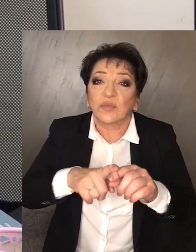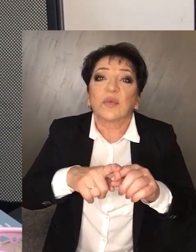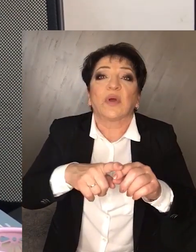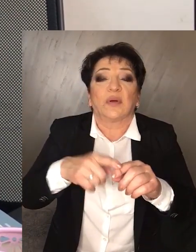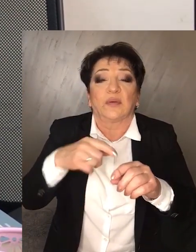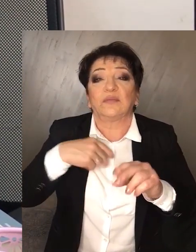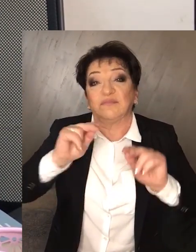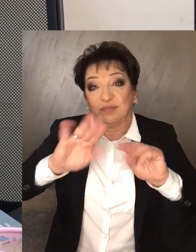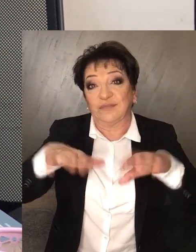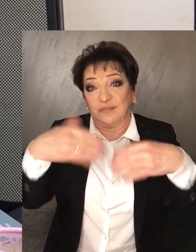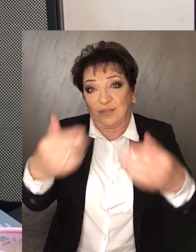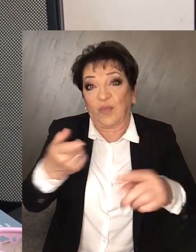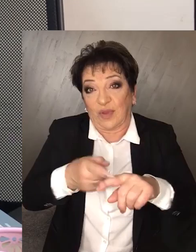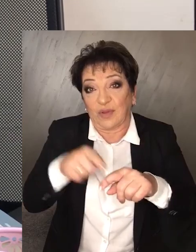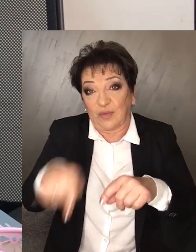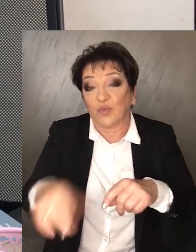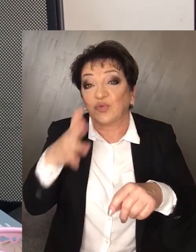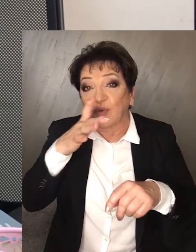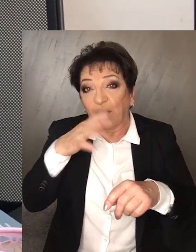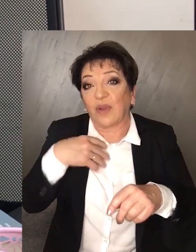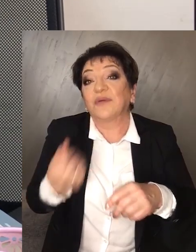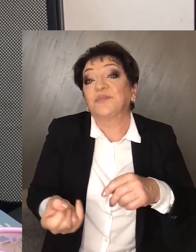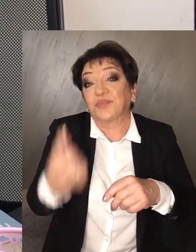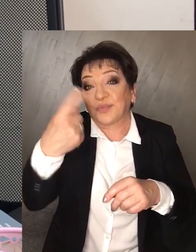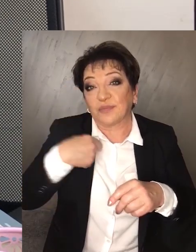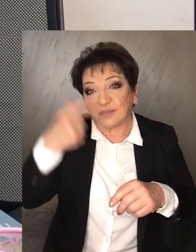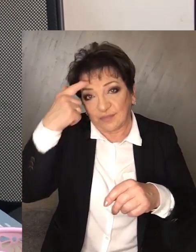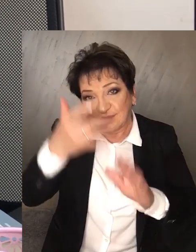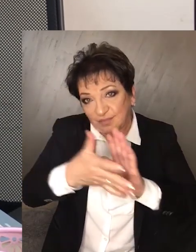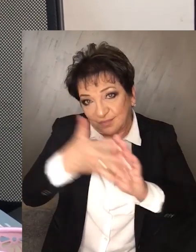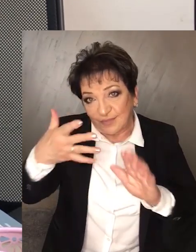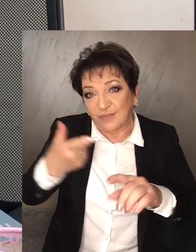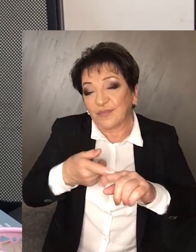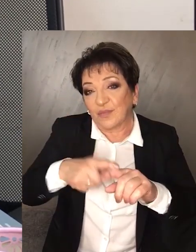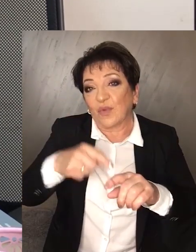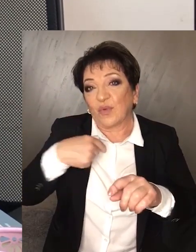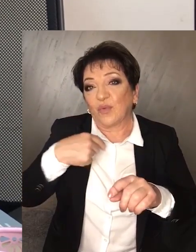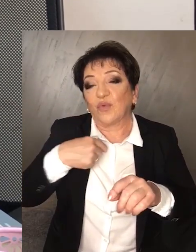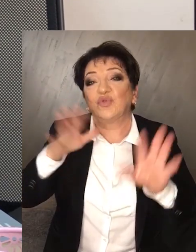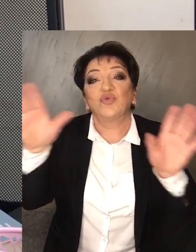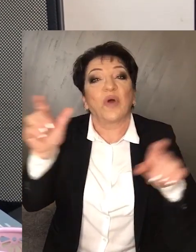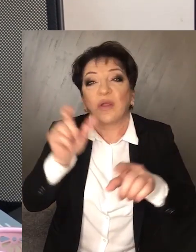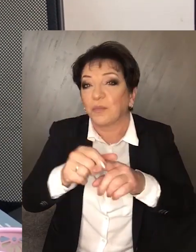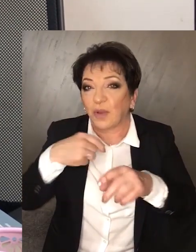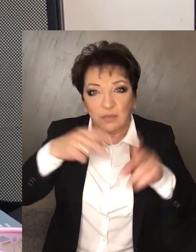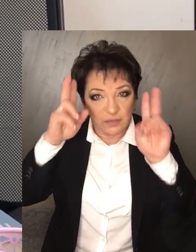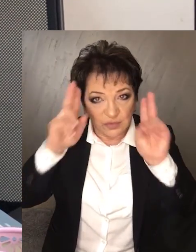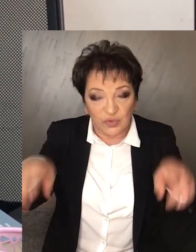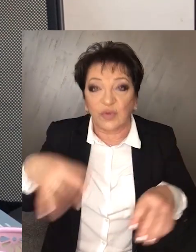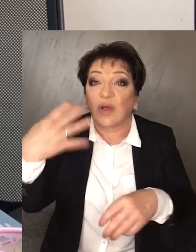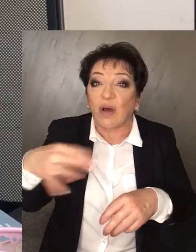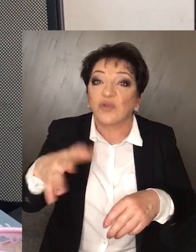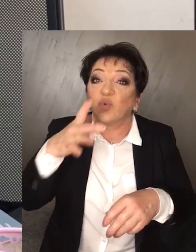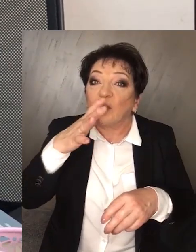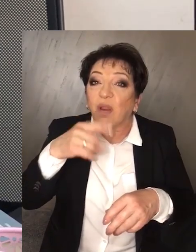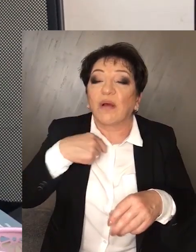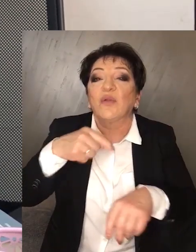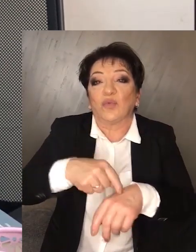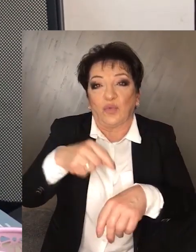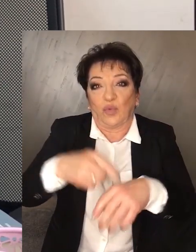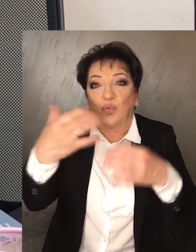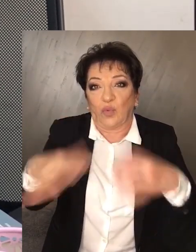էին փոխանցել։ Այնքան հետաքրքիր էր, անկեղծ ասած, հենց այդ տարիքում ես հասկացա, որ